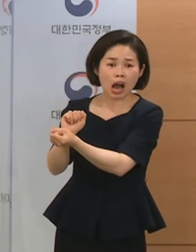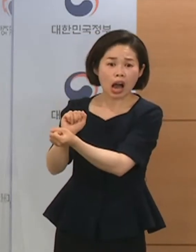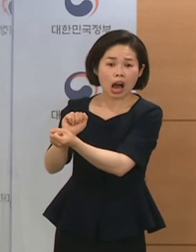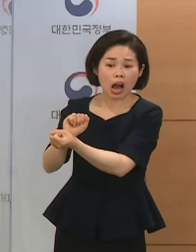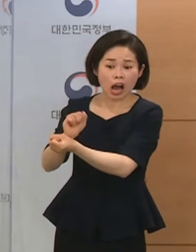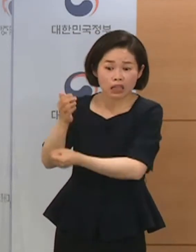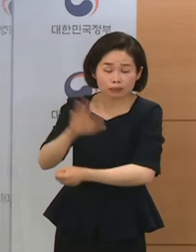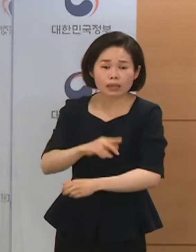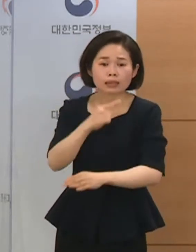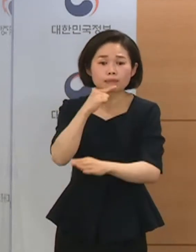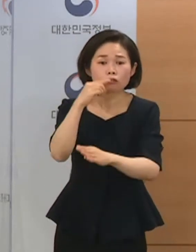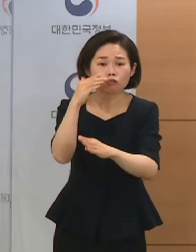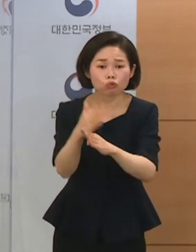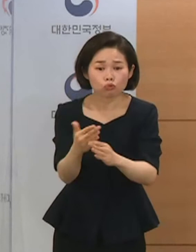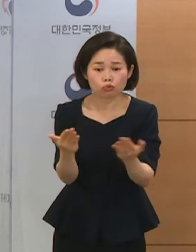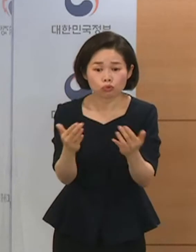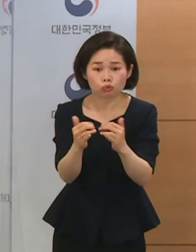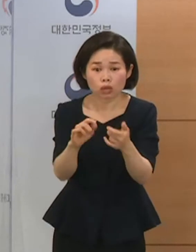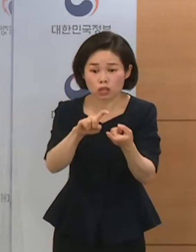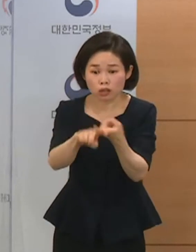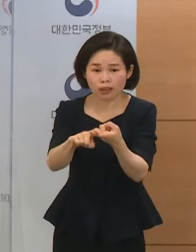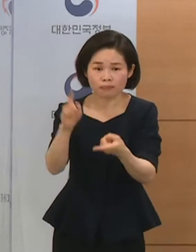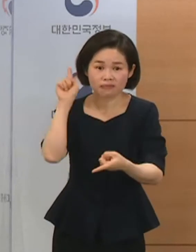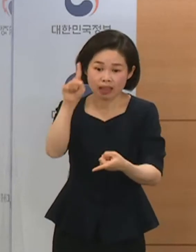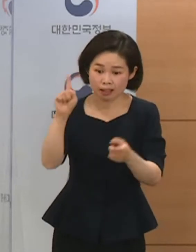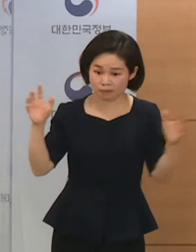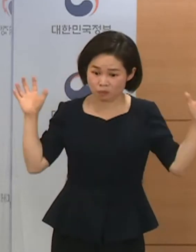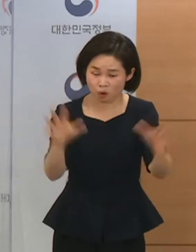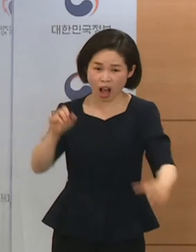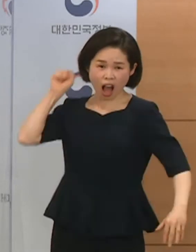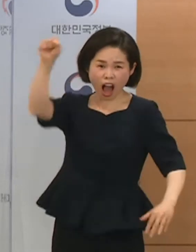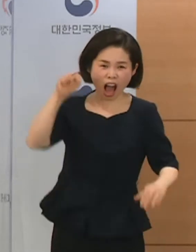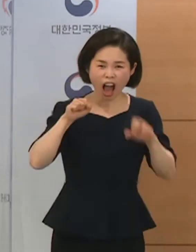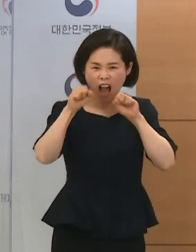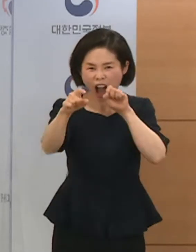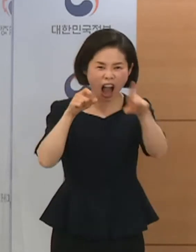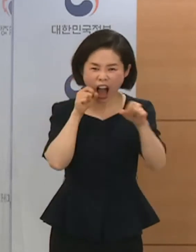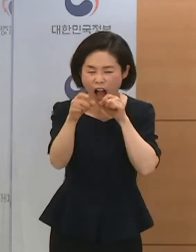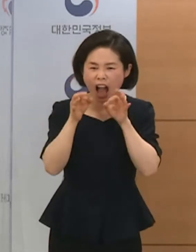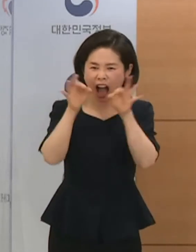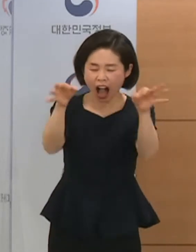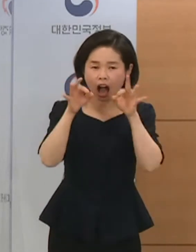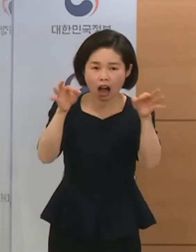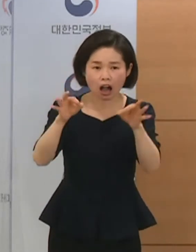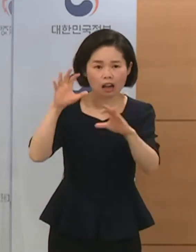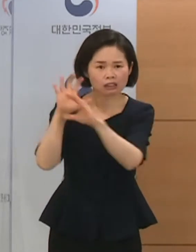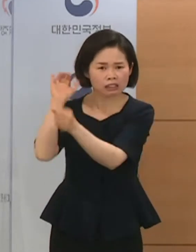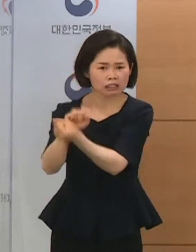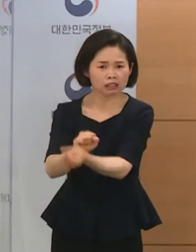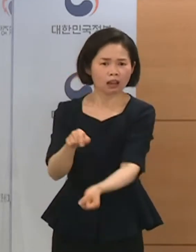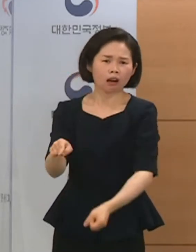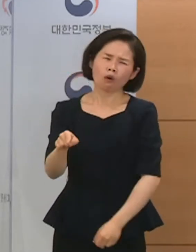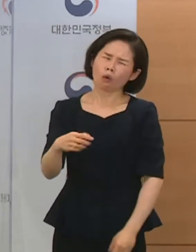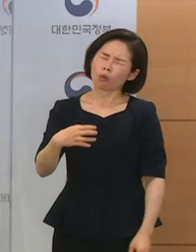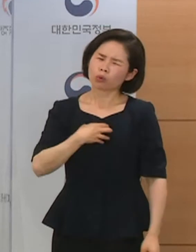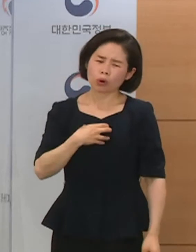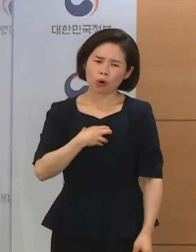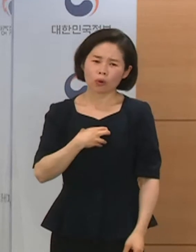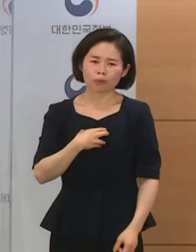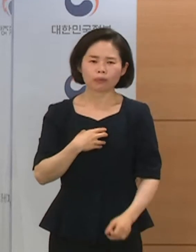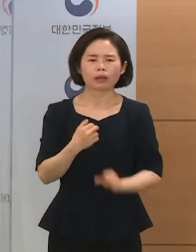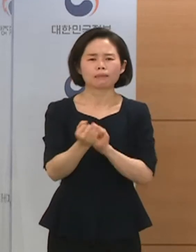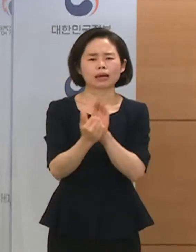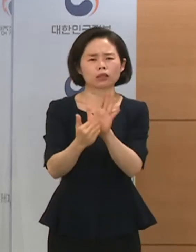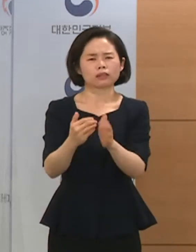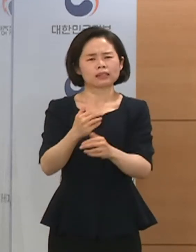수도 있는 위험천만한 행동입니다. 아무리 방역수칙을 지키겠다고 다짐을 하더라도